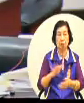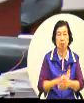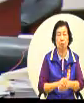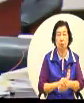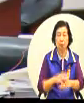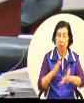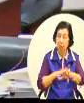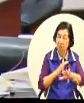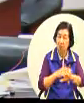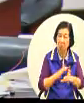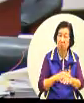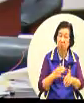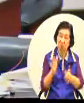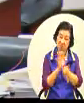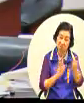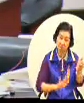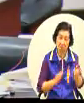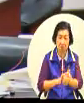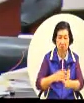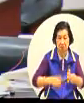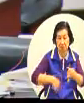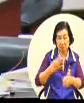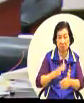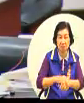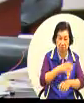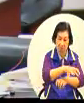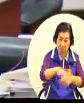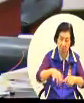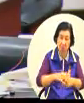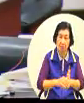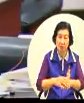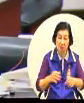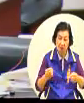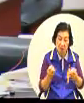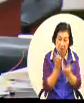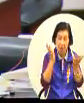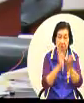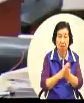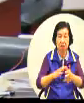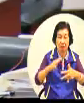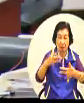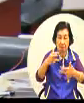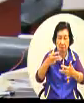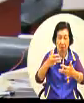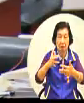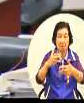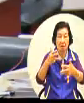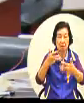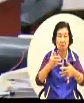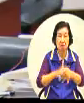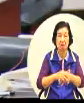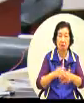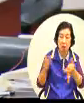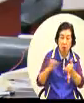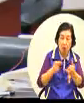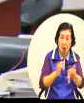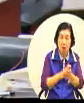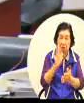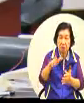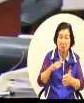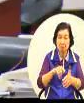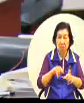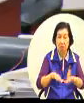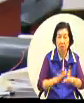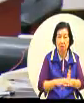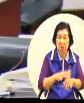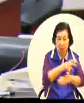会影响自然生态。那八八风灾以后呢，生态大浩劫，那些